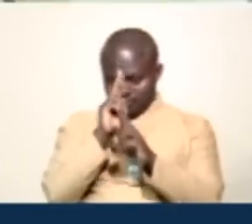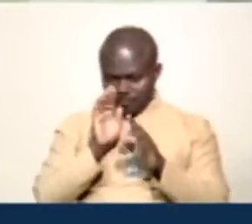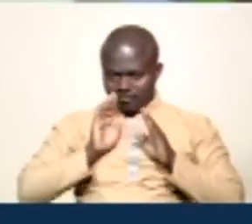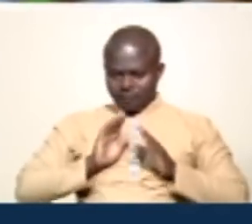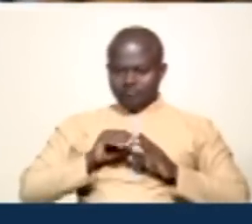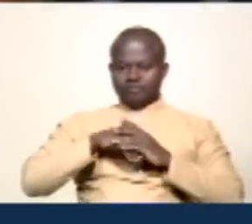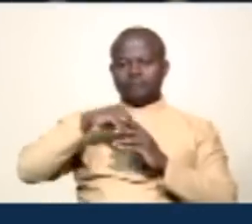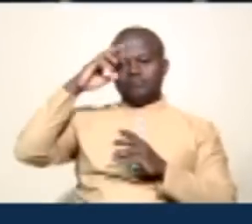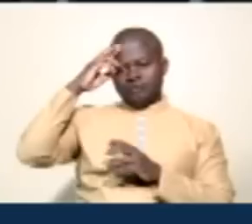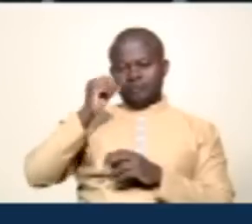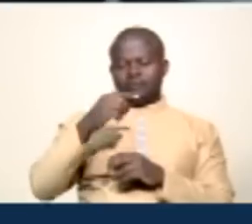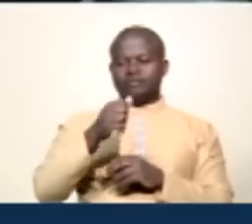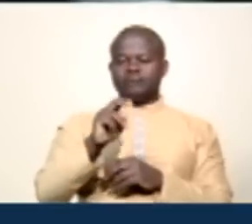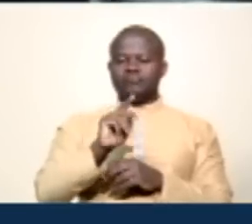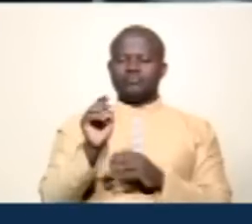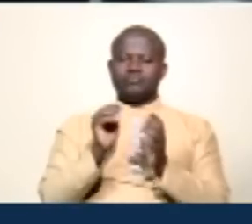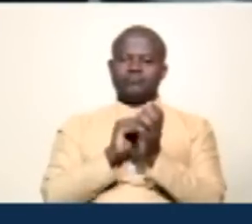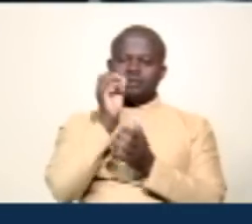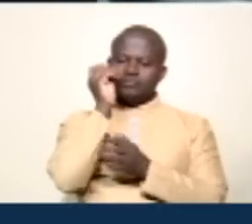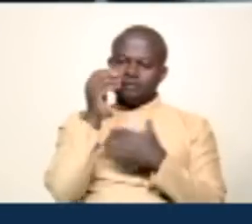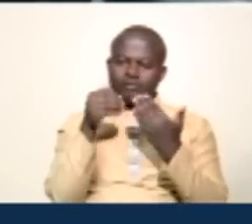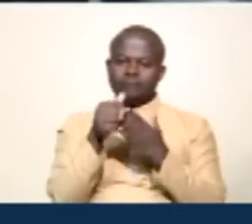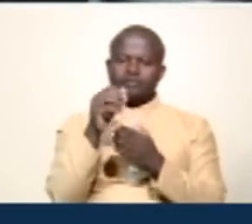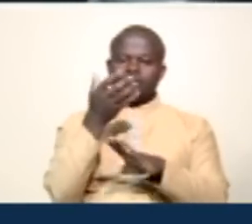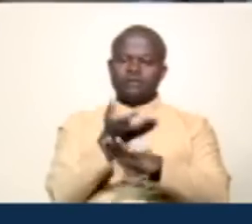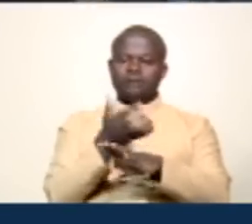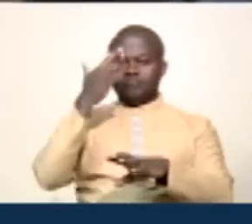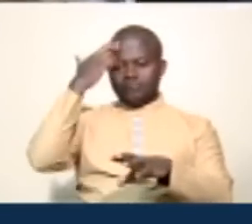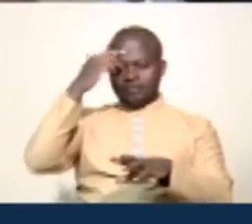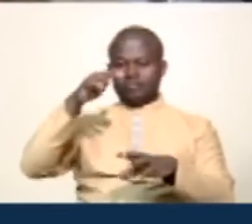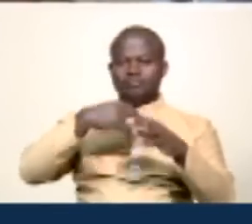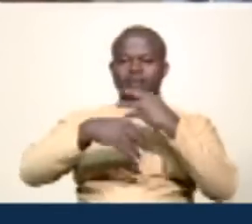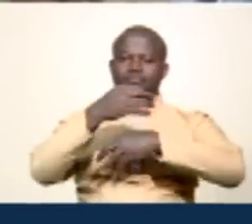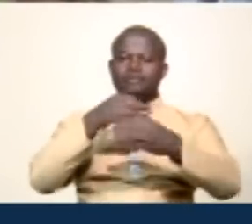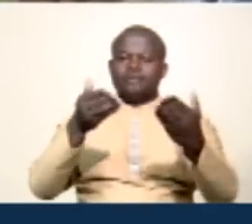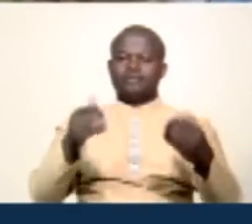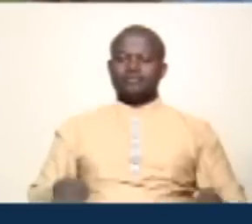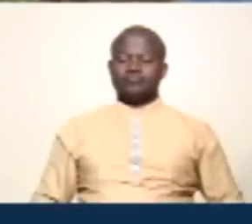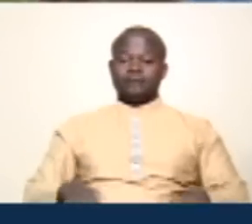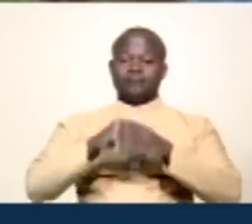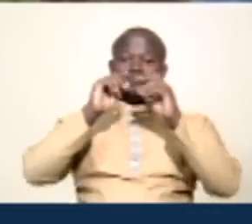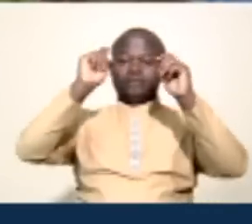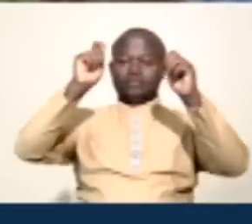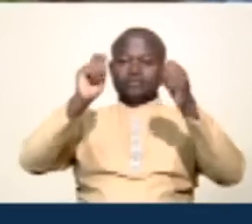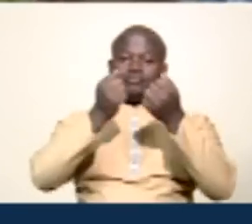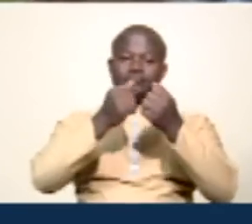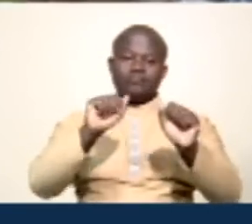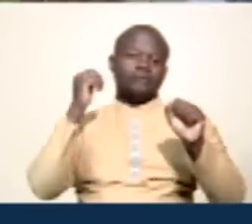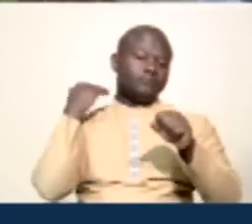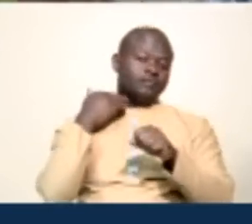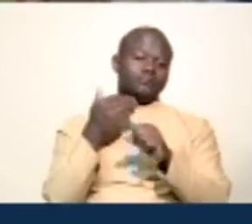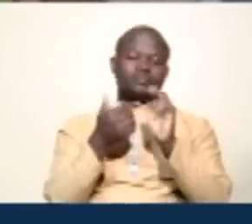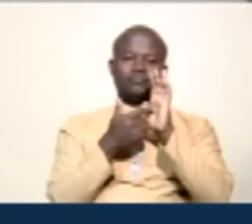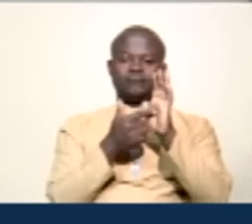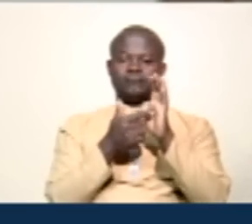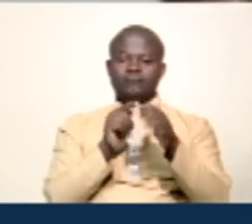iruhukiye mu rwibutso rwa Muganza ndetse bashyira n'indabo ku ibuye ry'urwibutso riri muri uru ruganda. Mu buhamya, abarokotse Jenoside bagaragaza